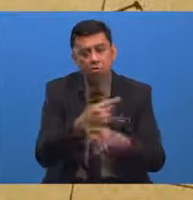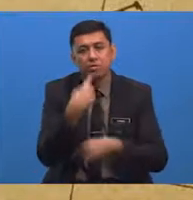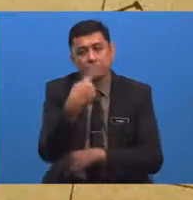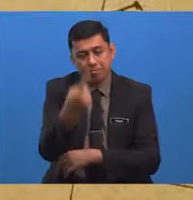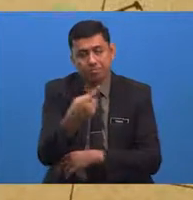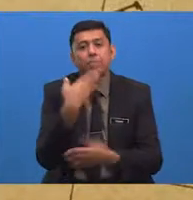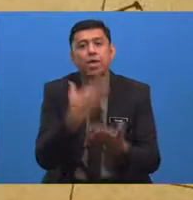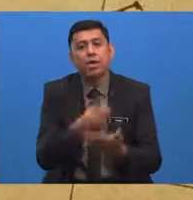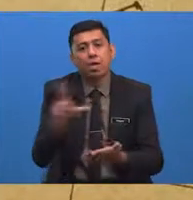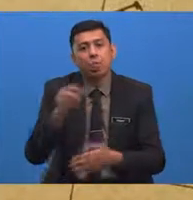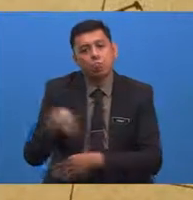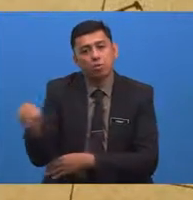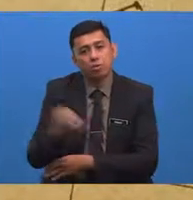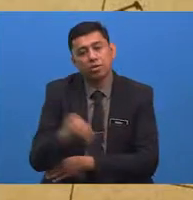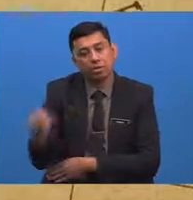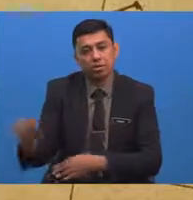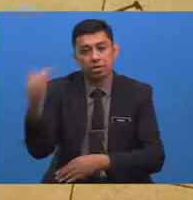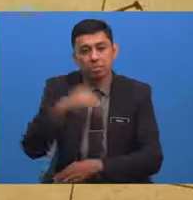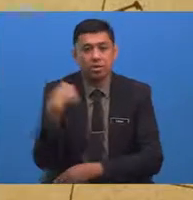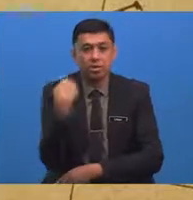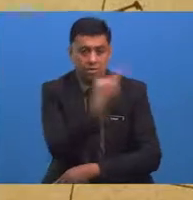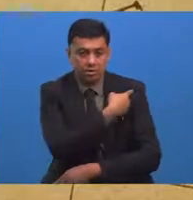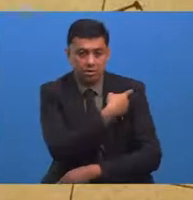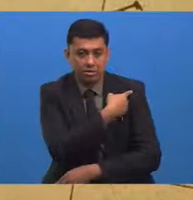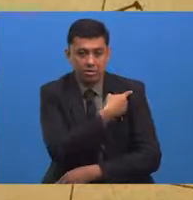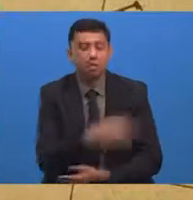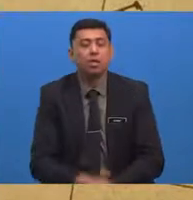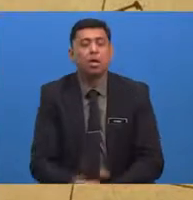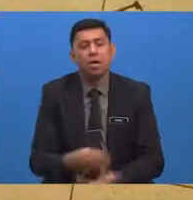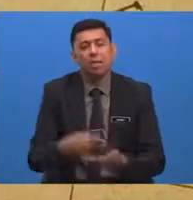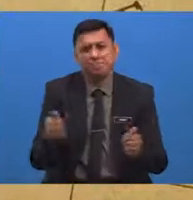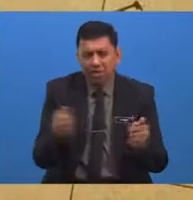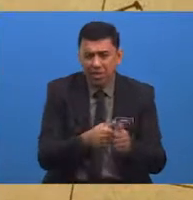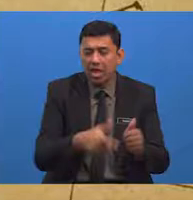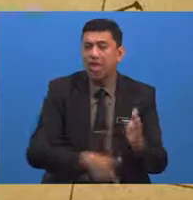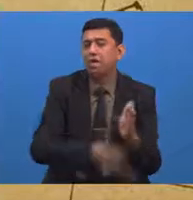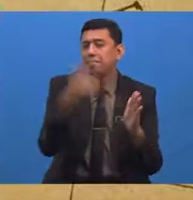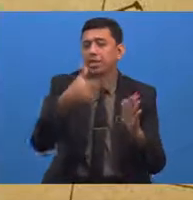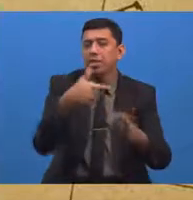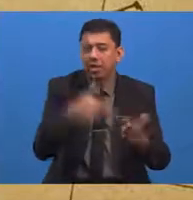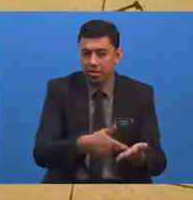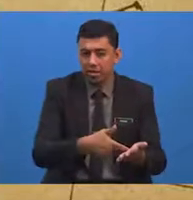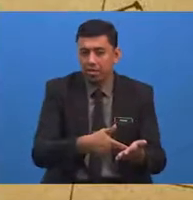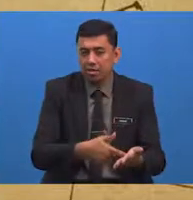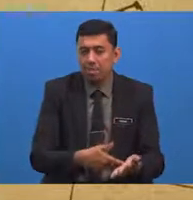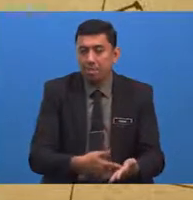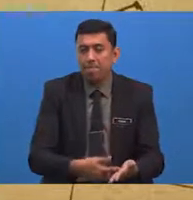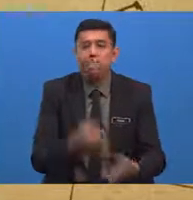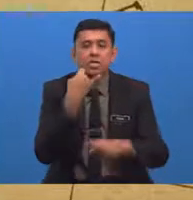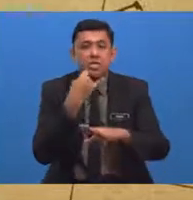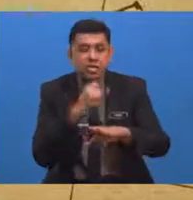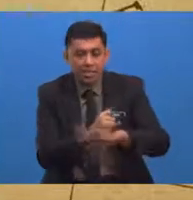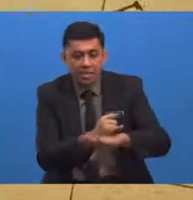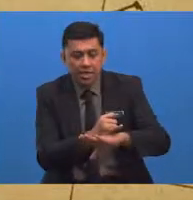Baiklah murid-murid, mari kita pelajari secara terperinci bagaimana pula strategi perjanjian dilaksanakan